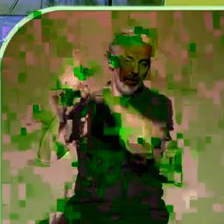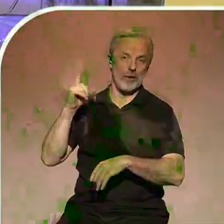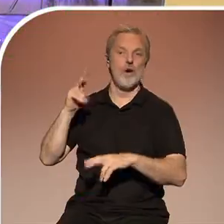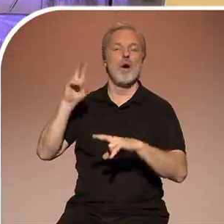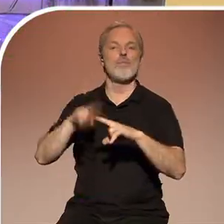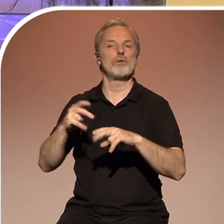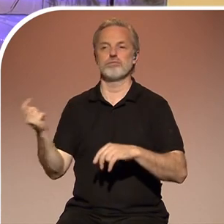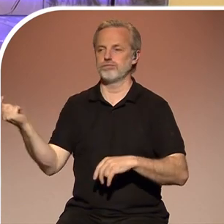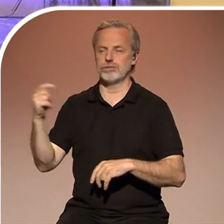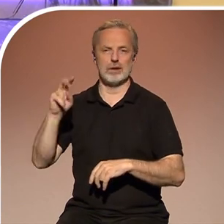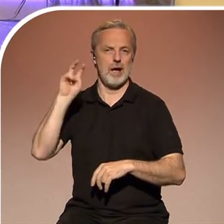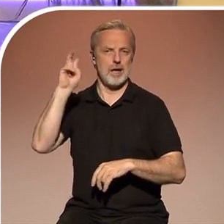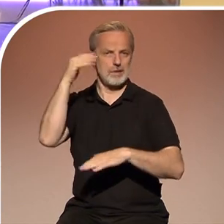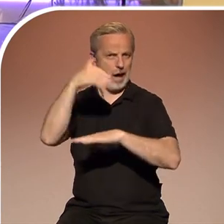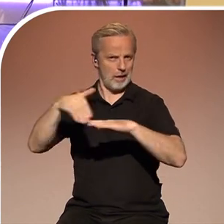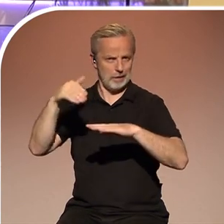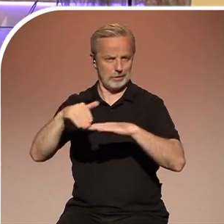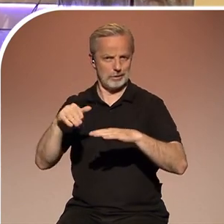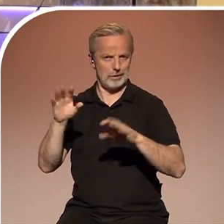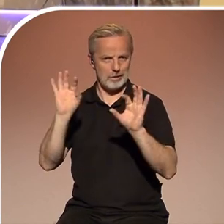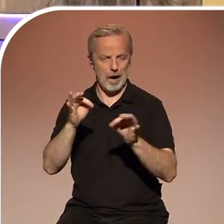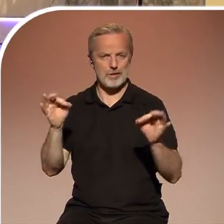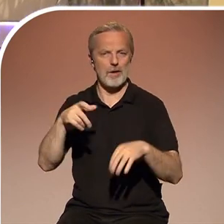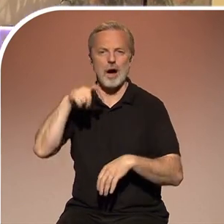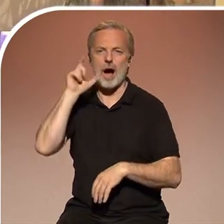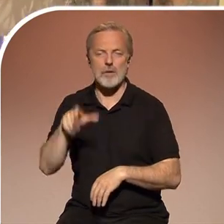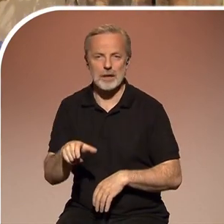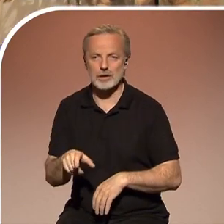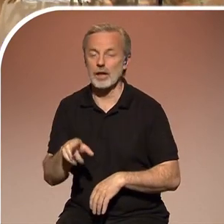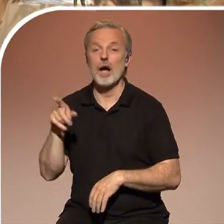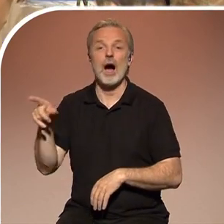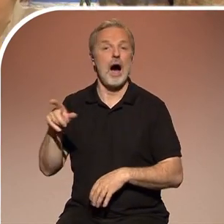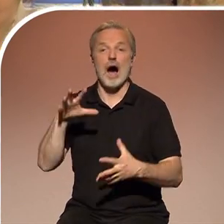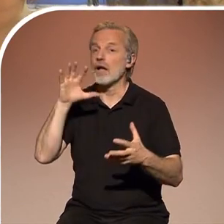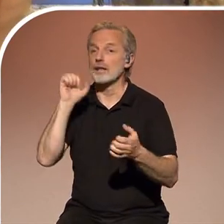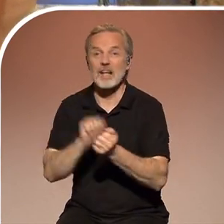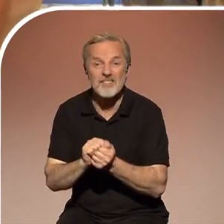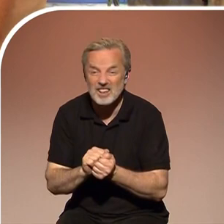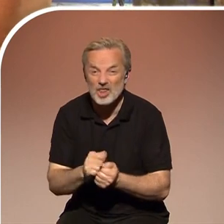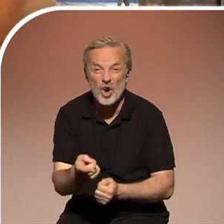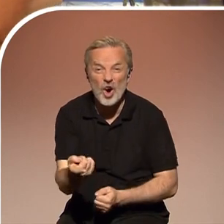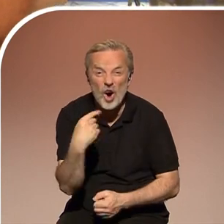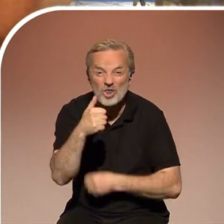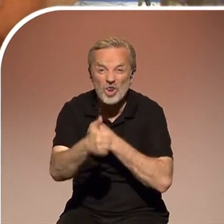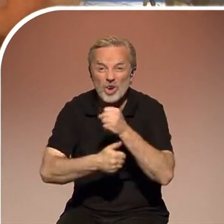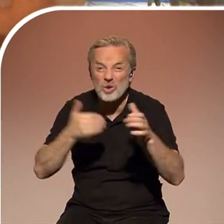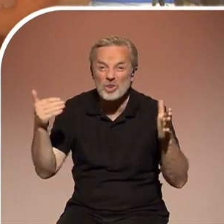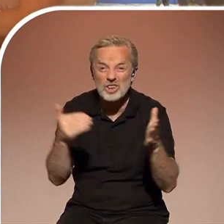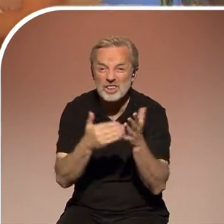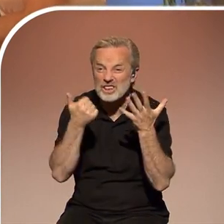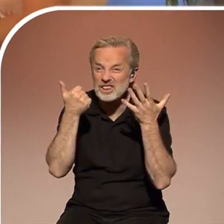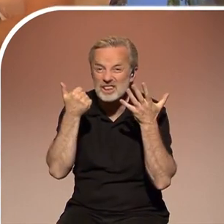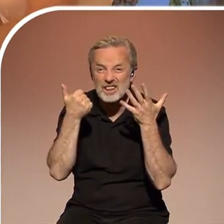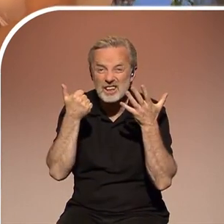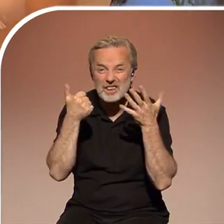zahraniční jakoby návštěva, třeba Američan, a ten vůbec nevěří, že by něco takovýhle mohlo být možný. Takový je český zemědělství. Paní Chaloupku,